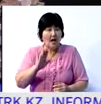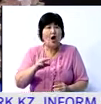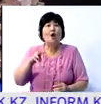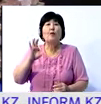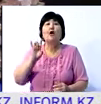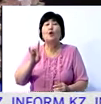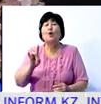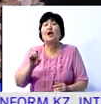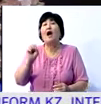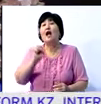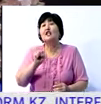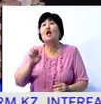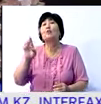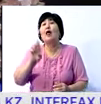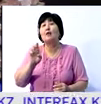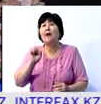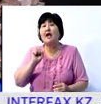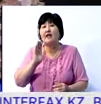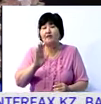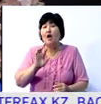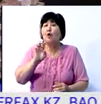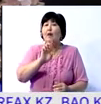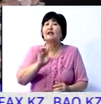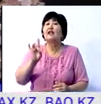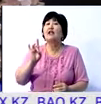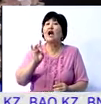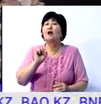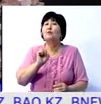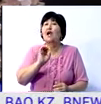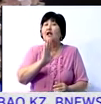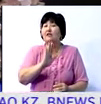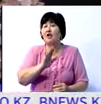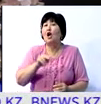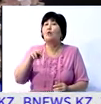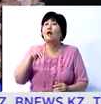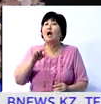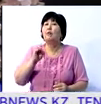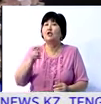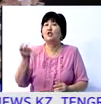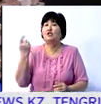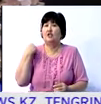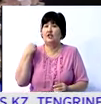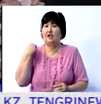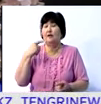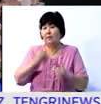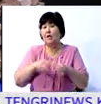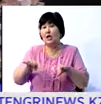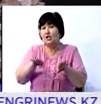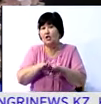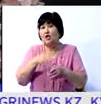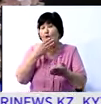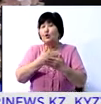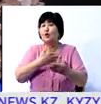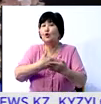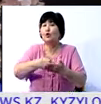майорлар Әлжан Балықбаев, Бағдат Рахымжанға, прапорщик Данияр Берженбаевқа және өз